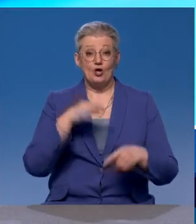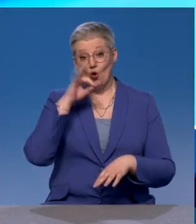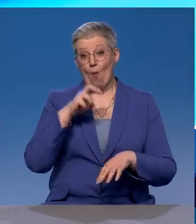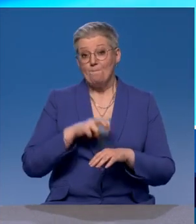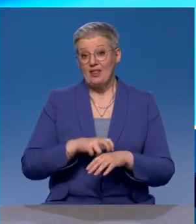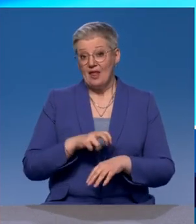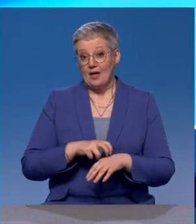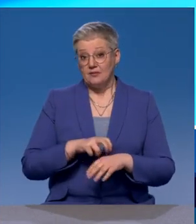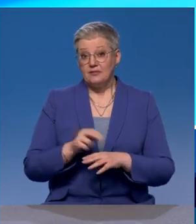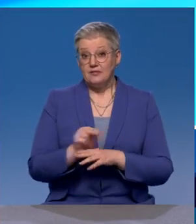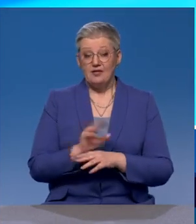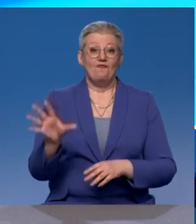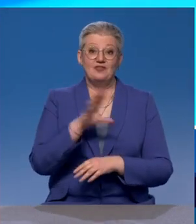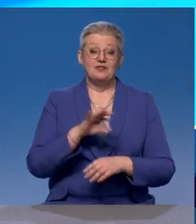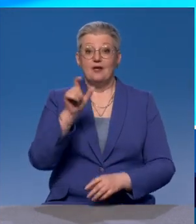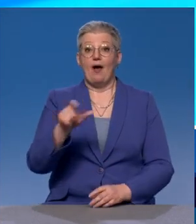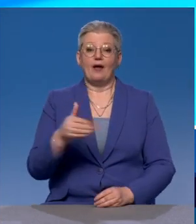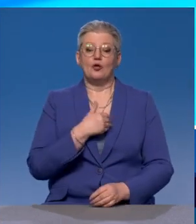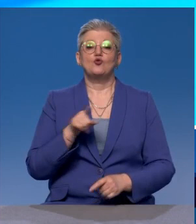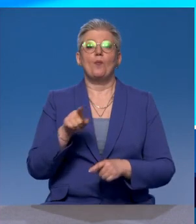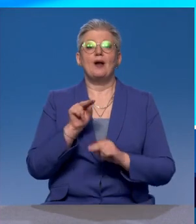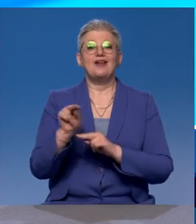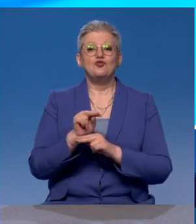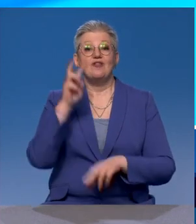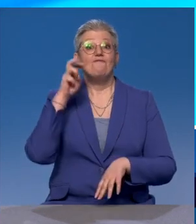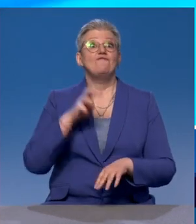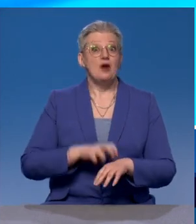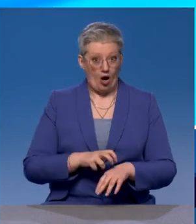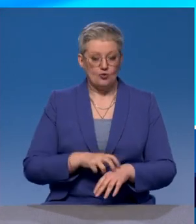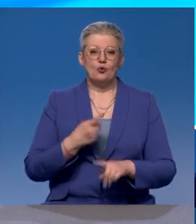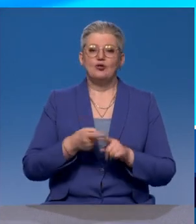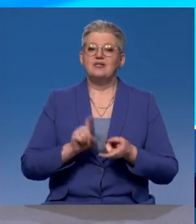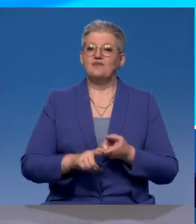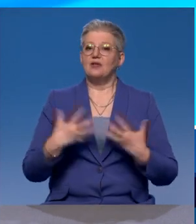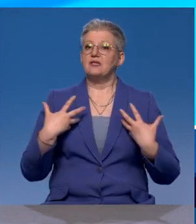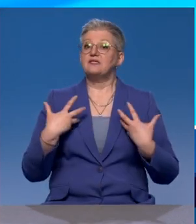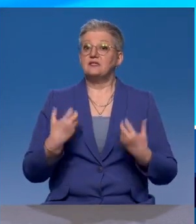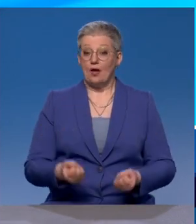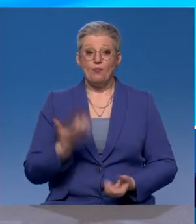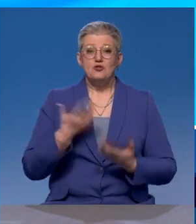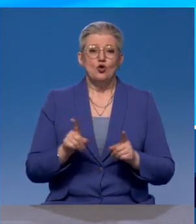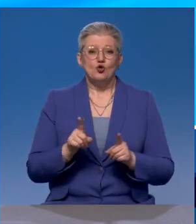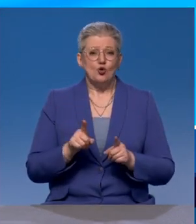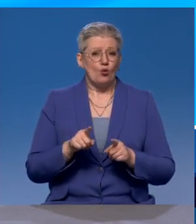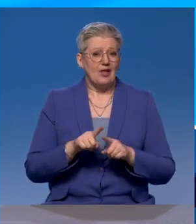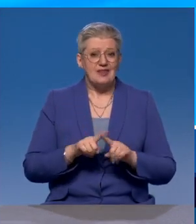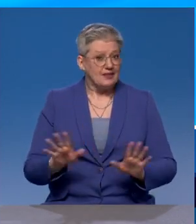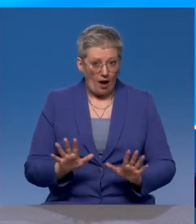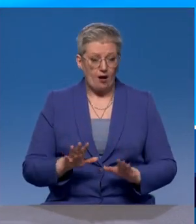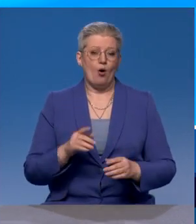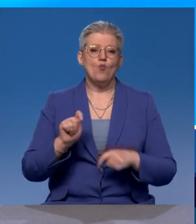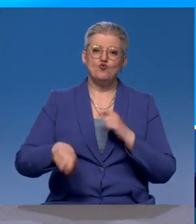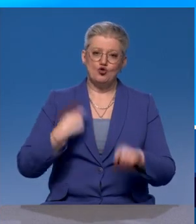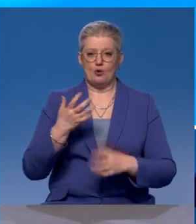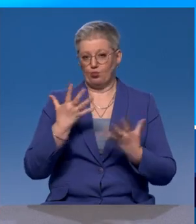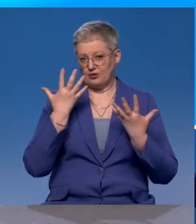пациенты хотят, чтобы ими занимался врач. Потому что это здоровье. Если там что-то будет не так, ущерб будет достаточно серьезным. Тем не